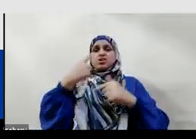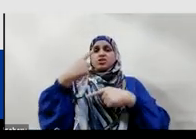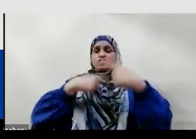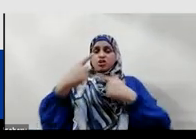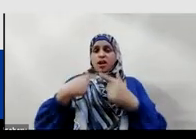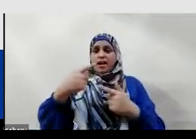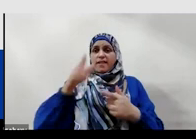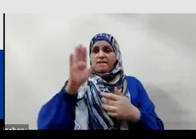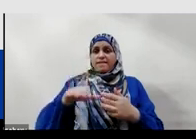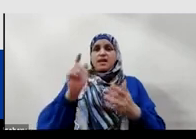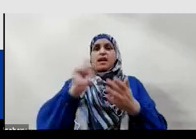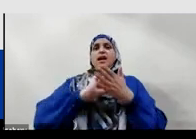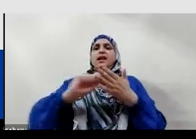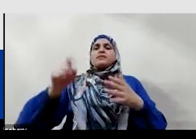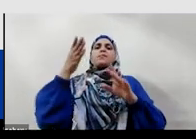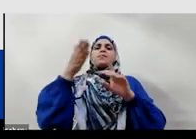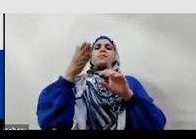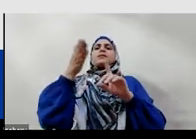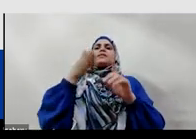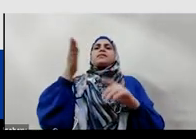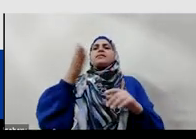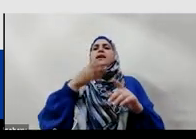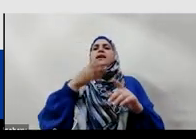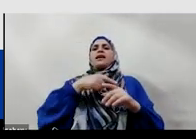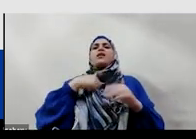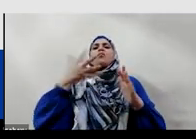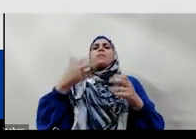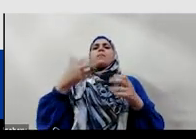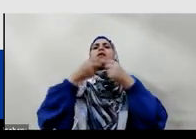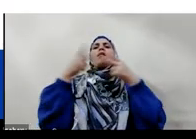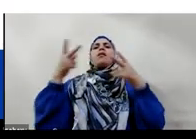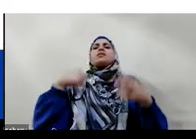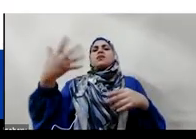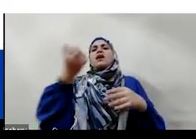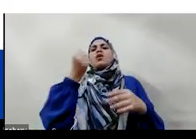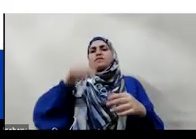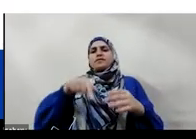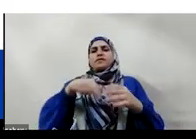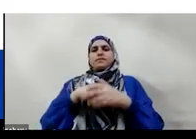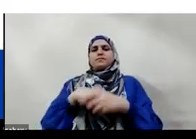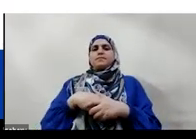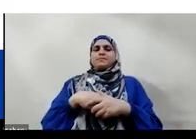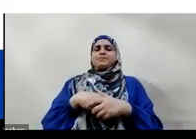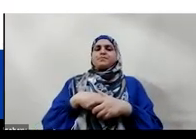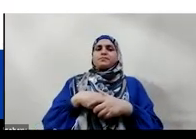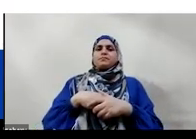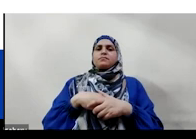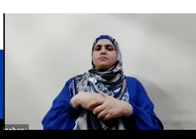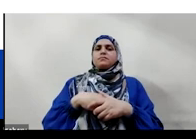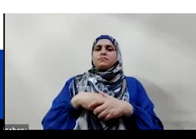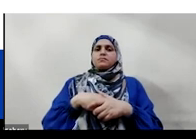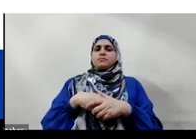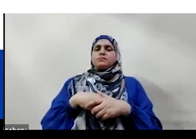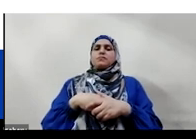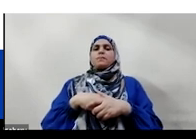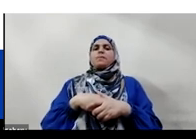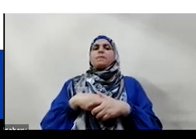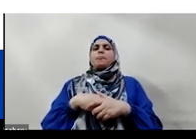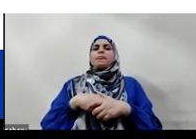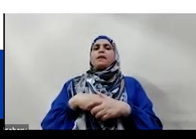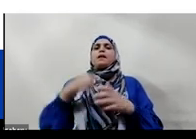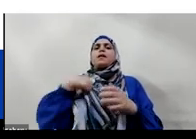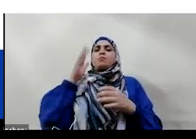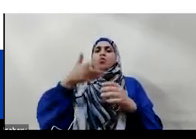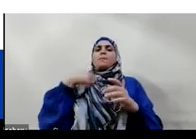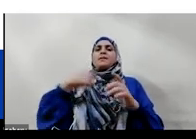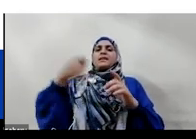ده بكتب الديت اللي انا expecting ان انا احصل على الدرجة العلمية فيه. طيب بقدر ان انا ازود